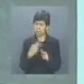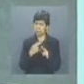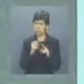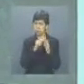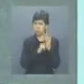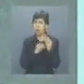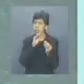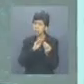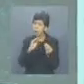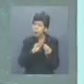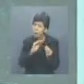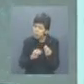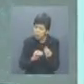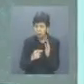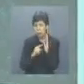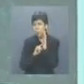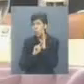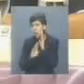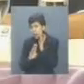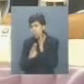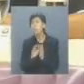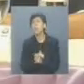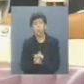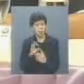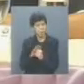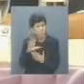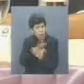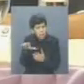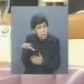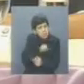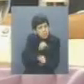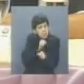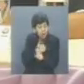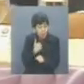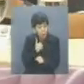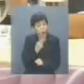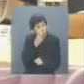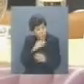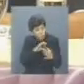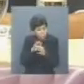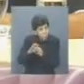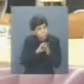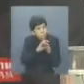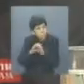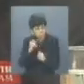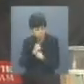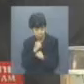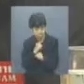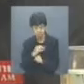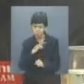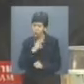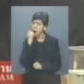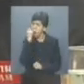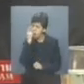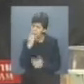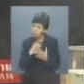เชิงเทราและบุรีรัมย์คำยืมภาษาต่างๆไม่เพียงฉายภาพความสัมพันธ์หากยังช่วยให้เกิดความเข้าใจถึงร